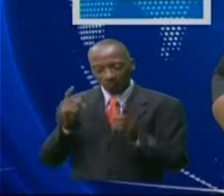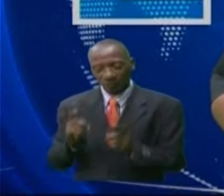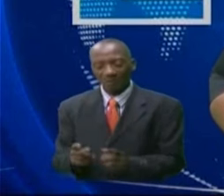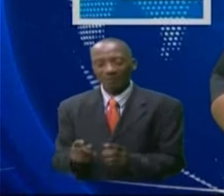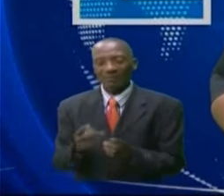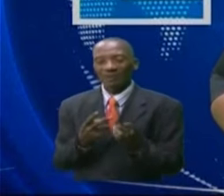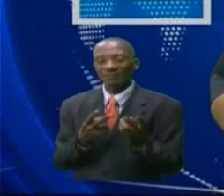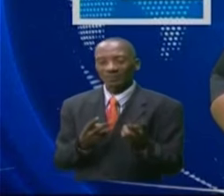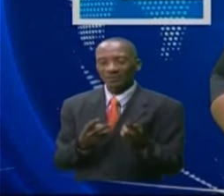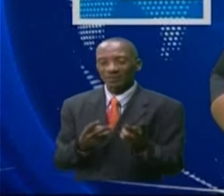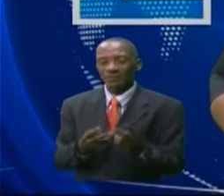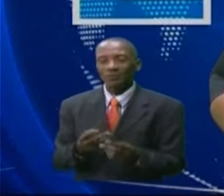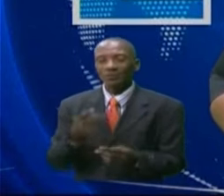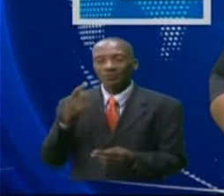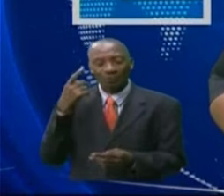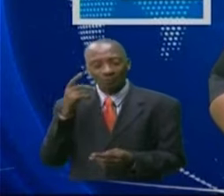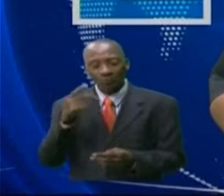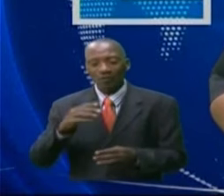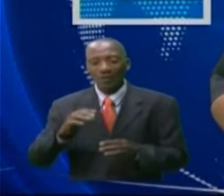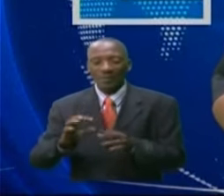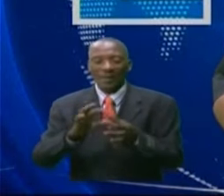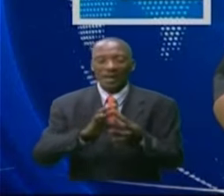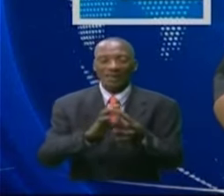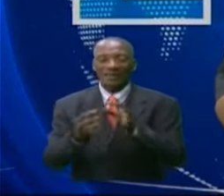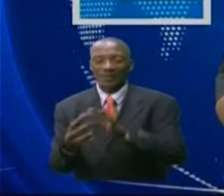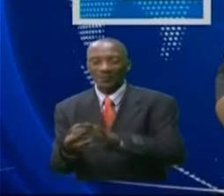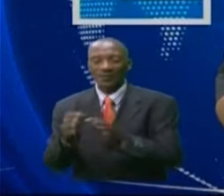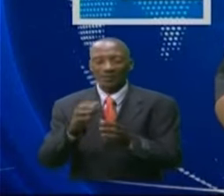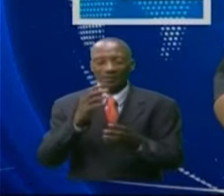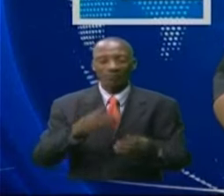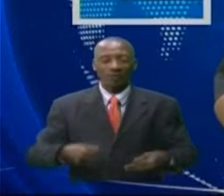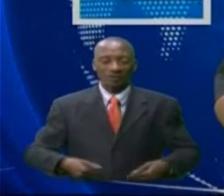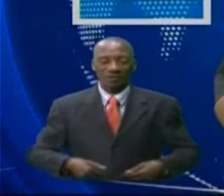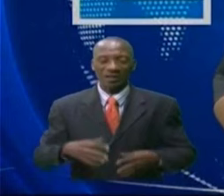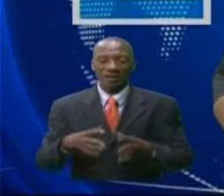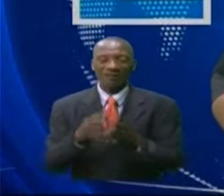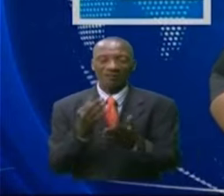opérationnel de l'entrepreneuriat des jeunes, une initiative du Fonds spécial